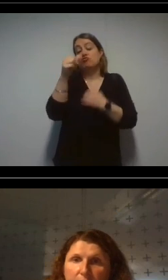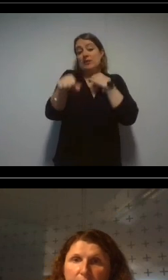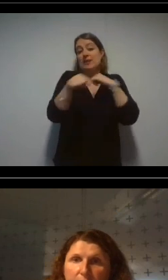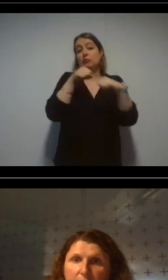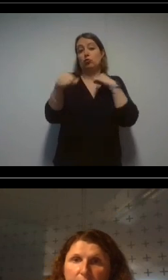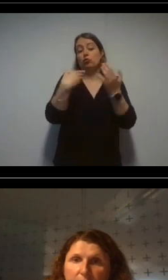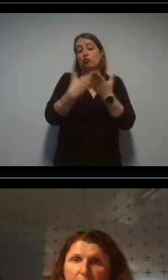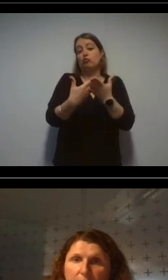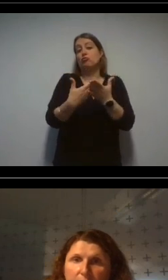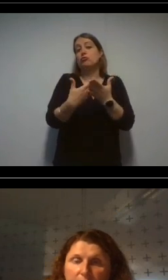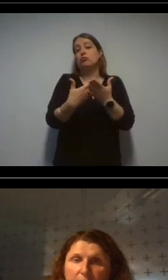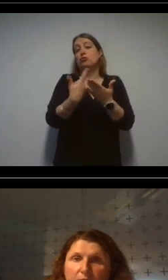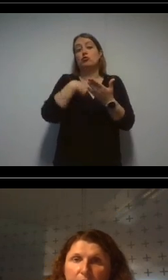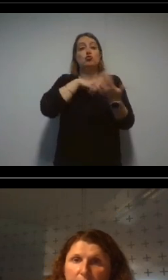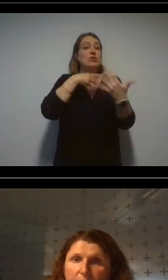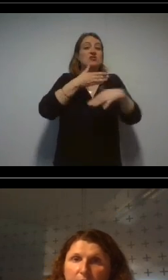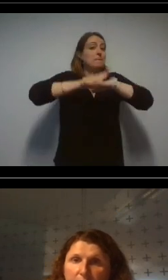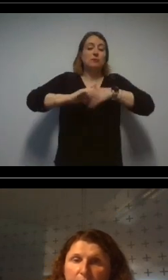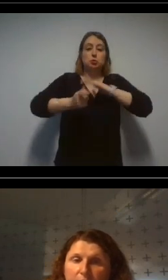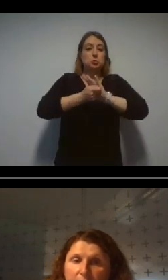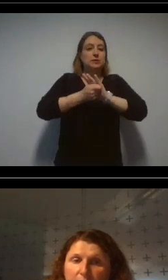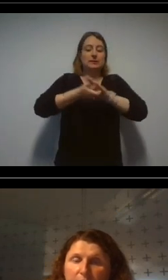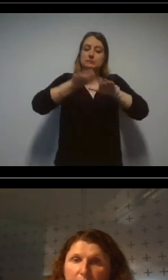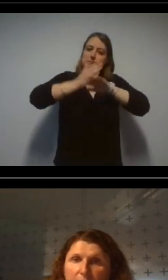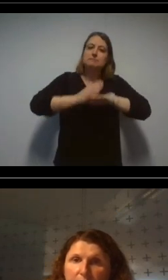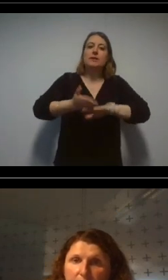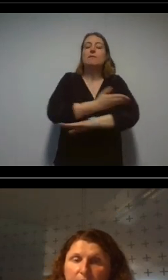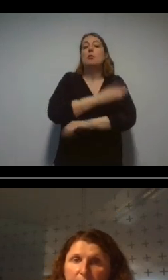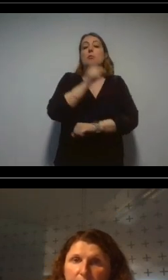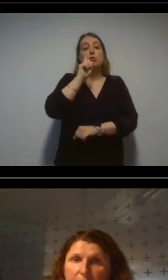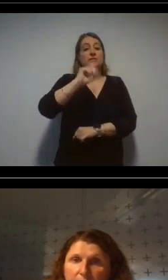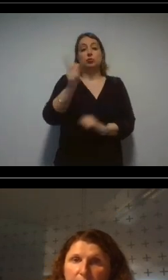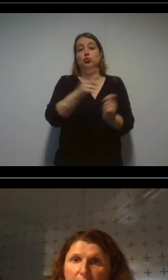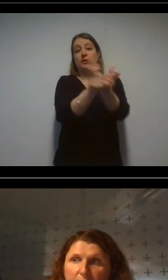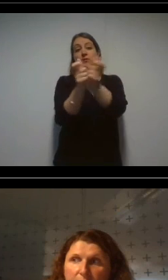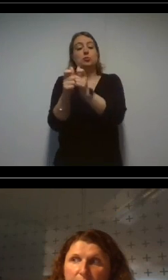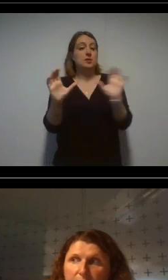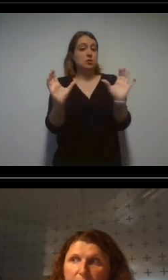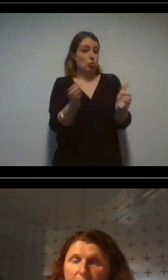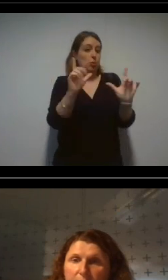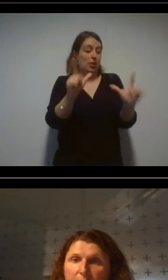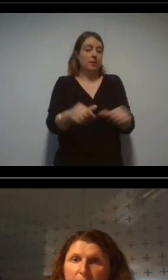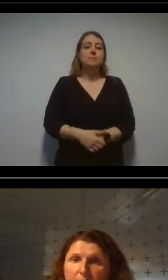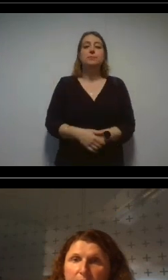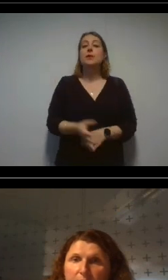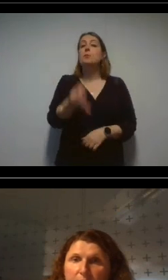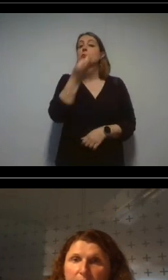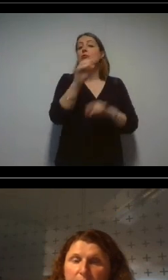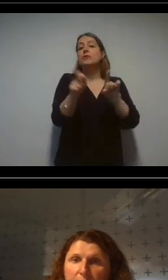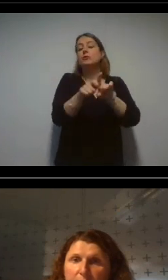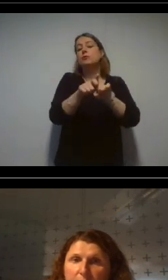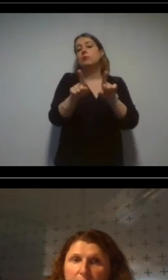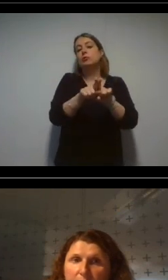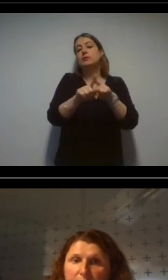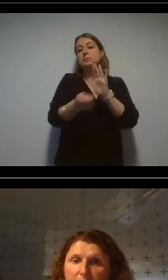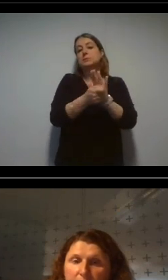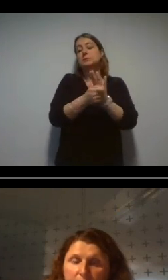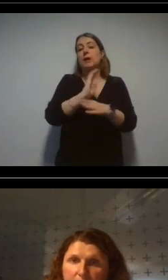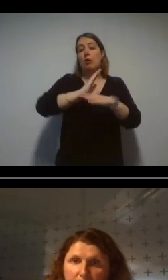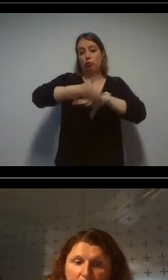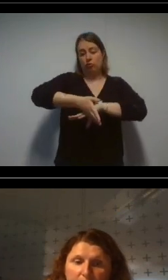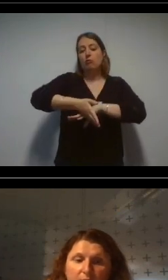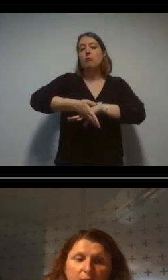déjà prévu et daté à l'avance parce que c'est collectif. Et on en profite aussi de la rentrée pour se dire, bon,